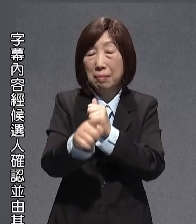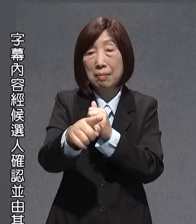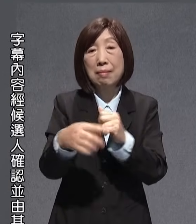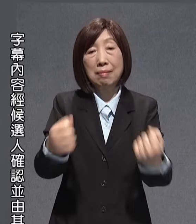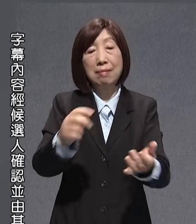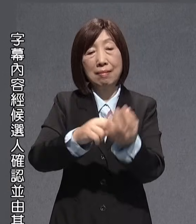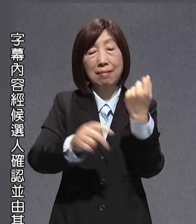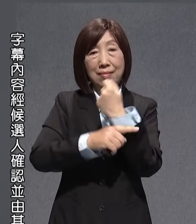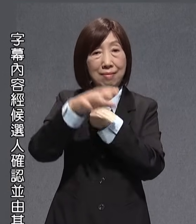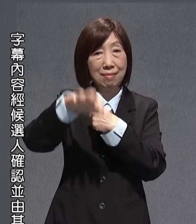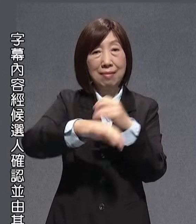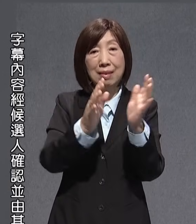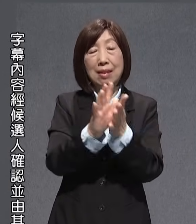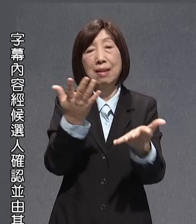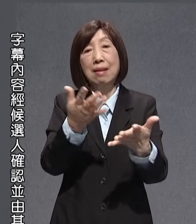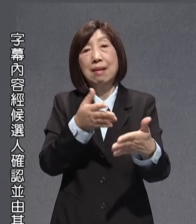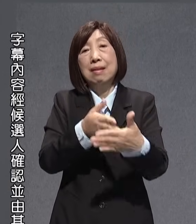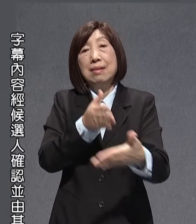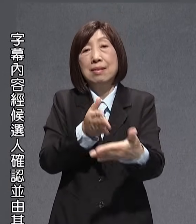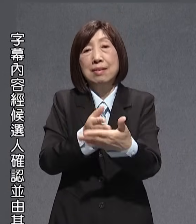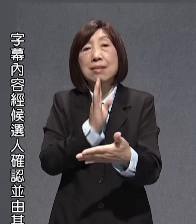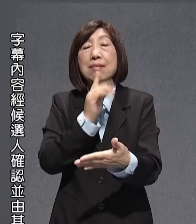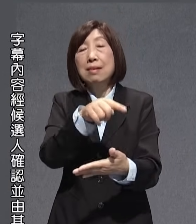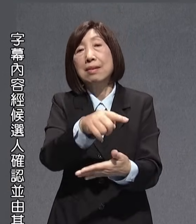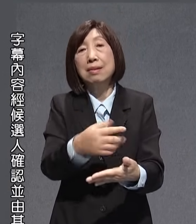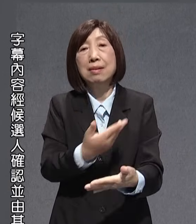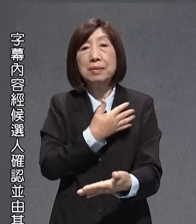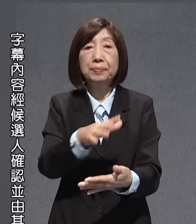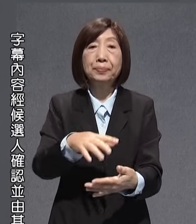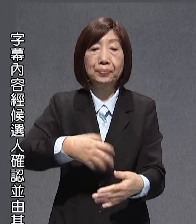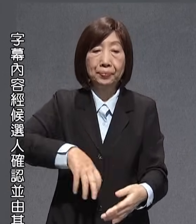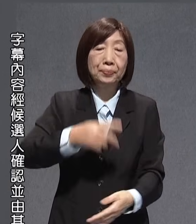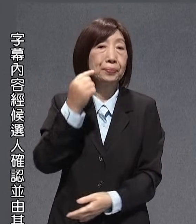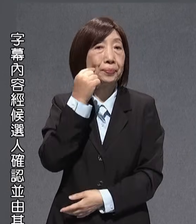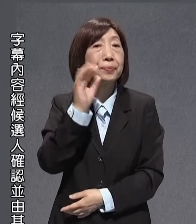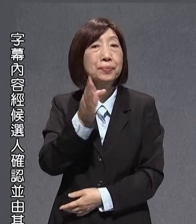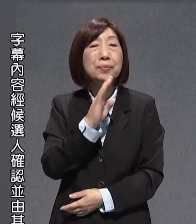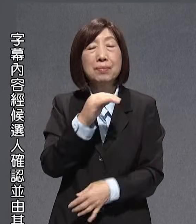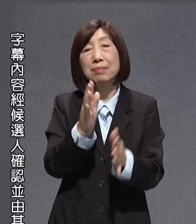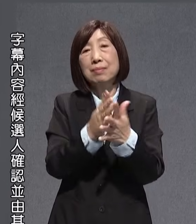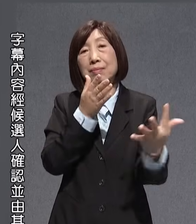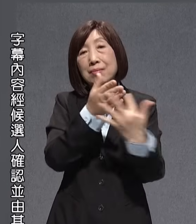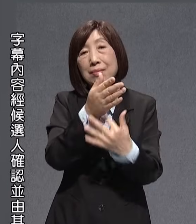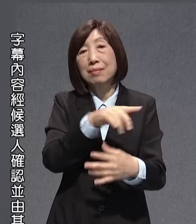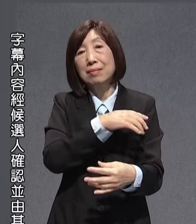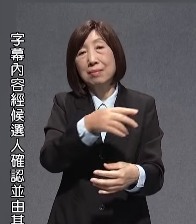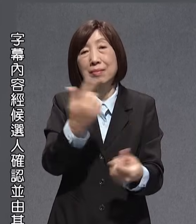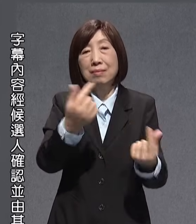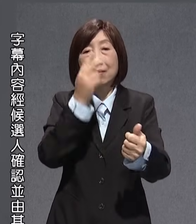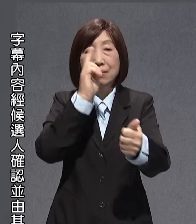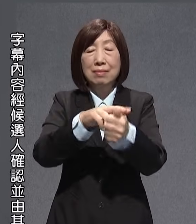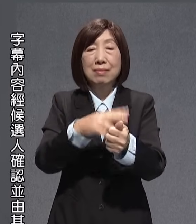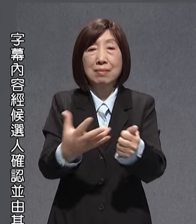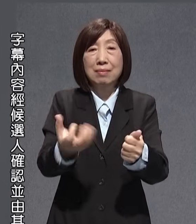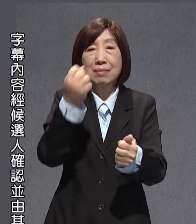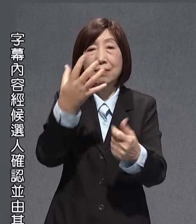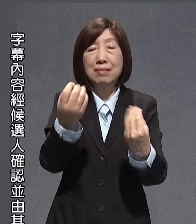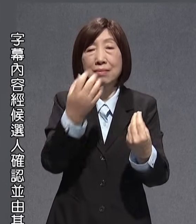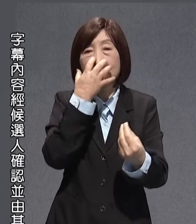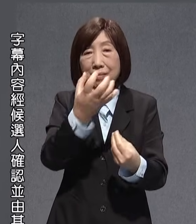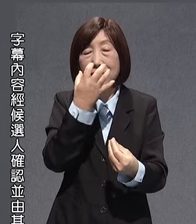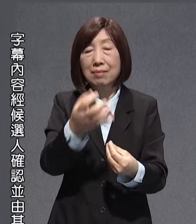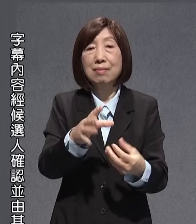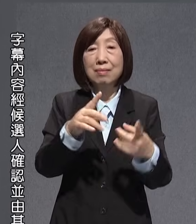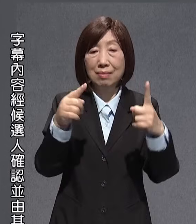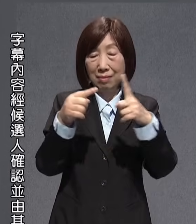年，限制了不孕妇女的生育机会，也侵害妇女的身体自主权。人工生殖法应当